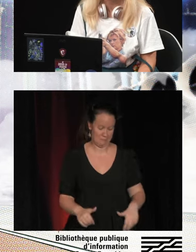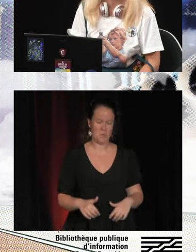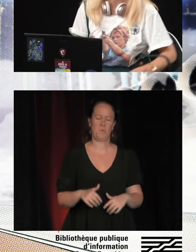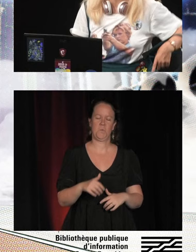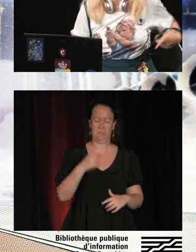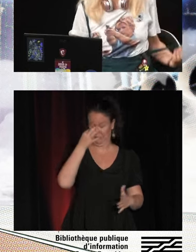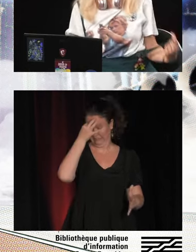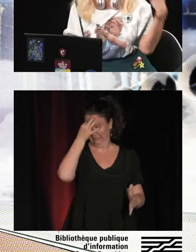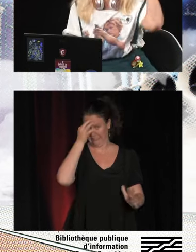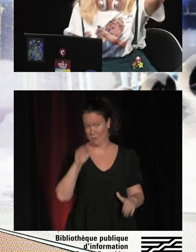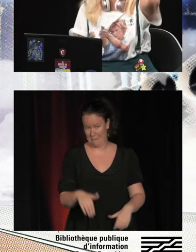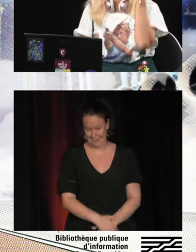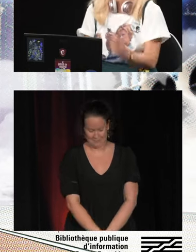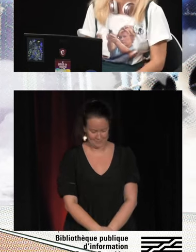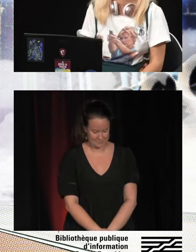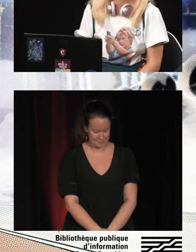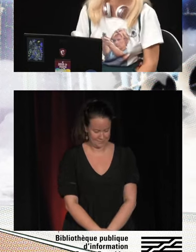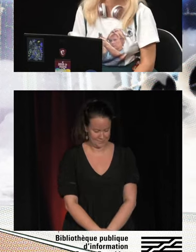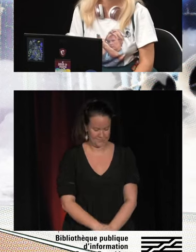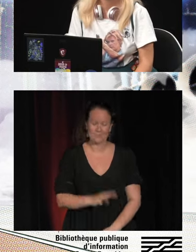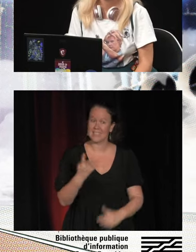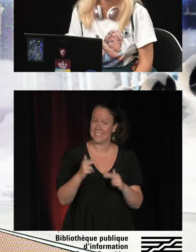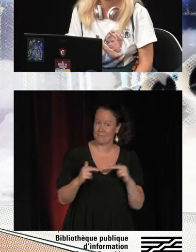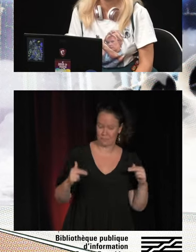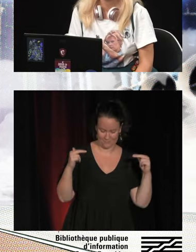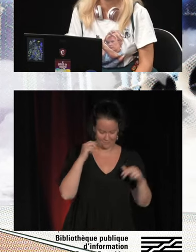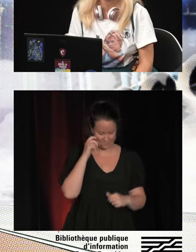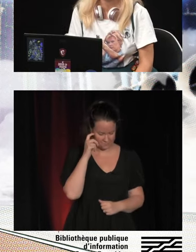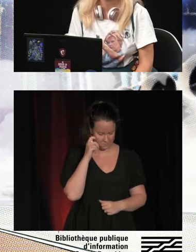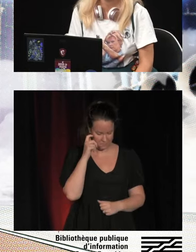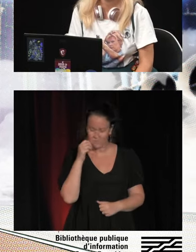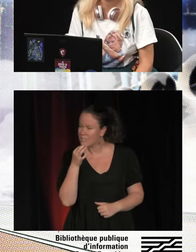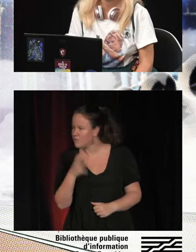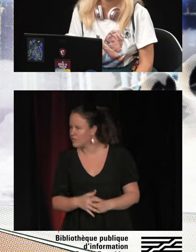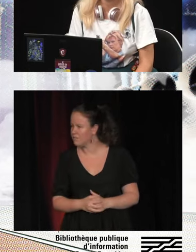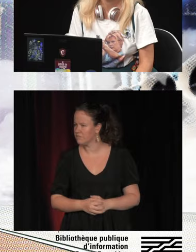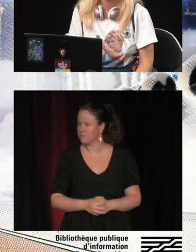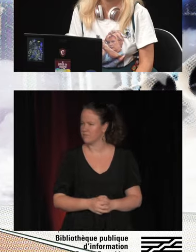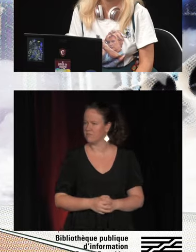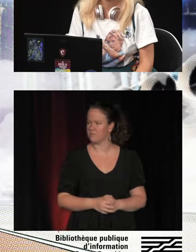c'est très le mal de tête. Ok, quatrième niveau. J'ai pas entendu, pardon.